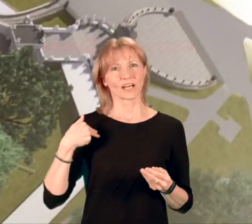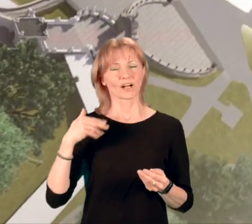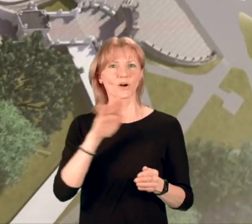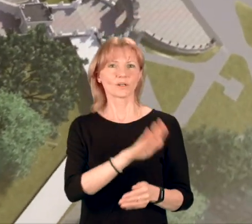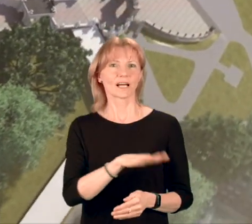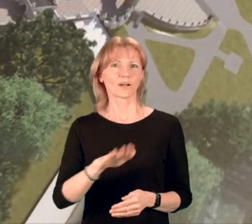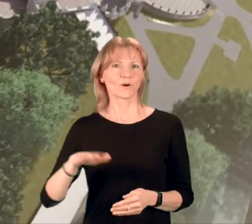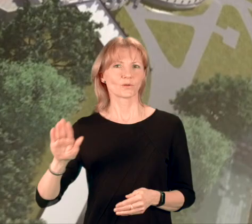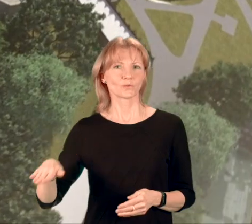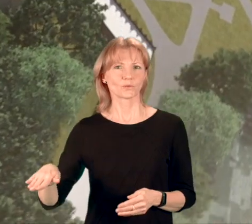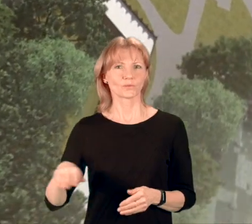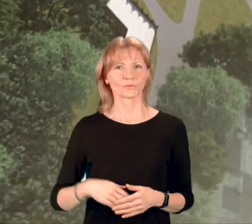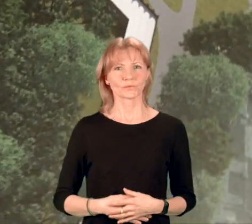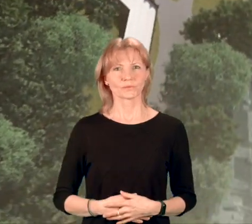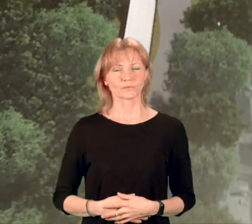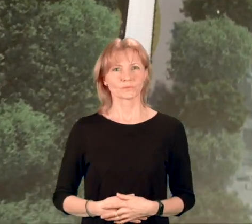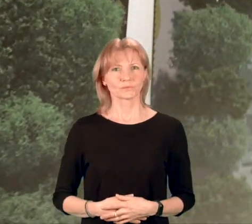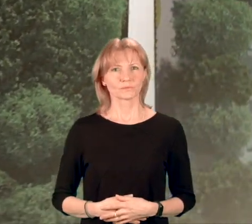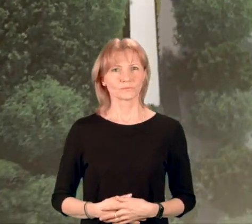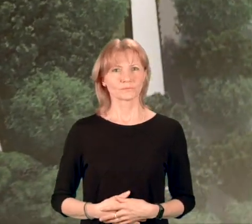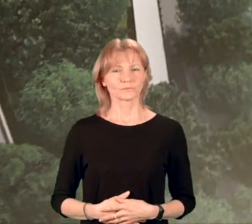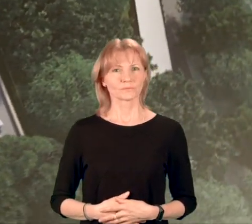narodu,